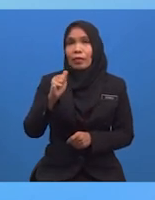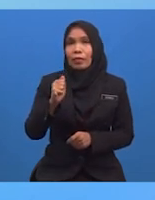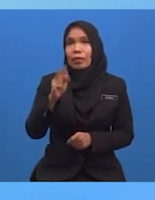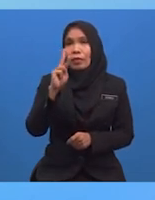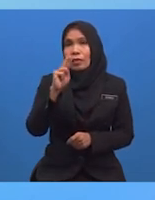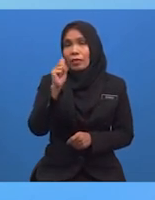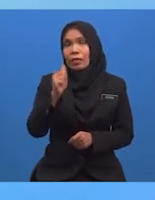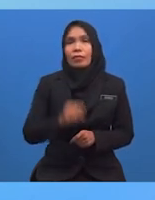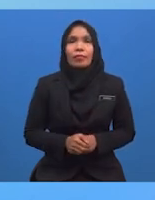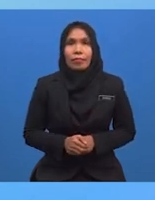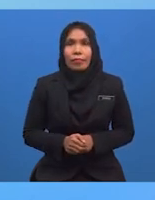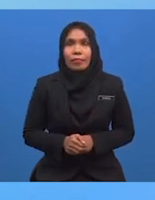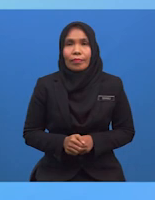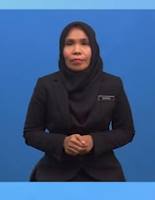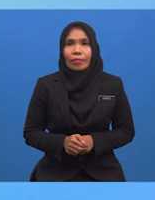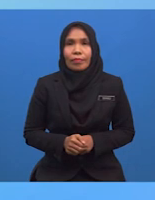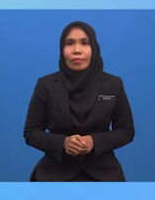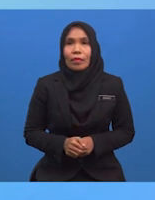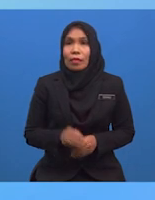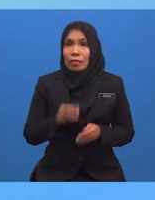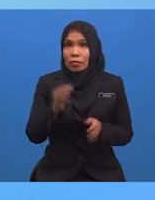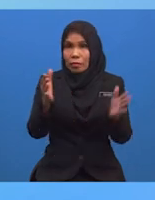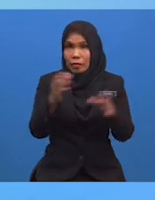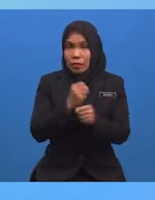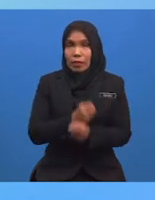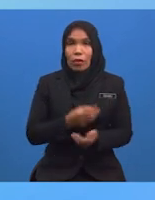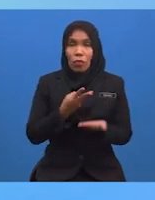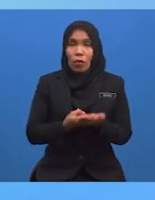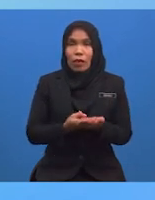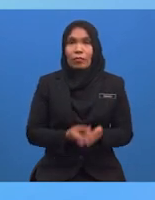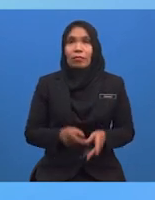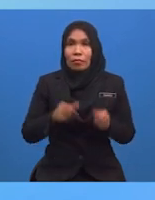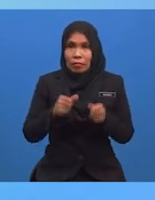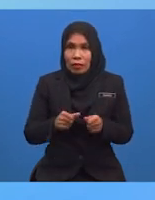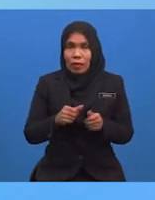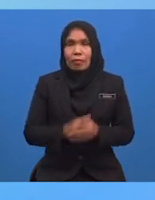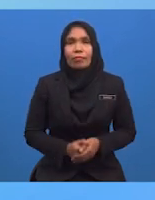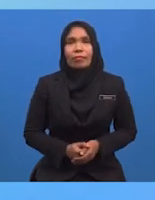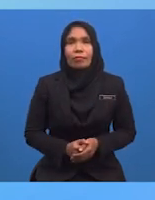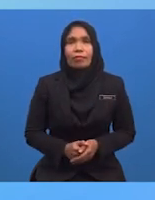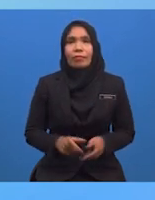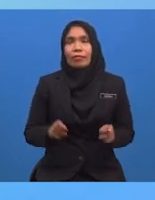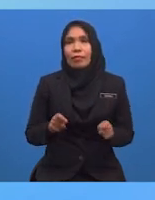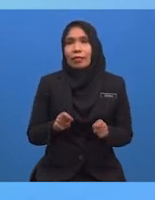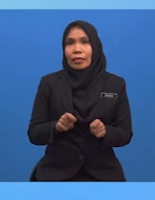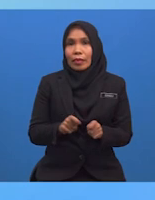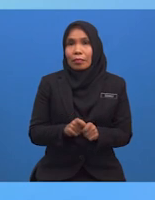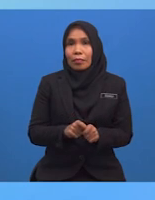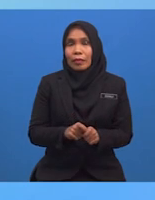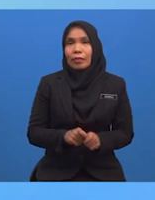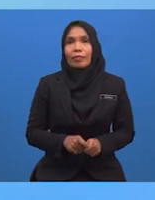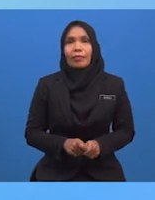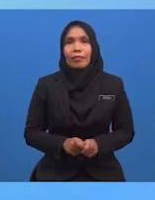awam biasanya tetap akan mengalami kerugian kerana nilai benar tabungan merosot